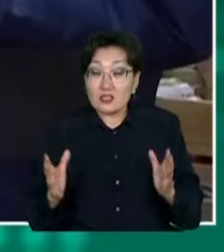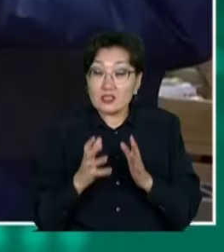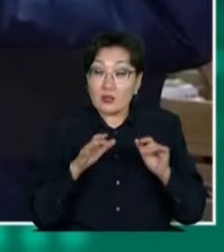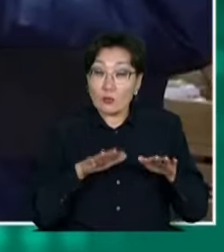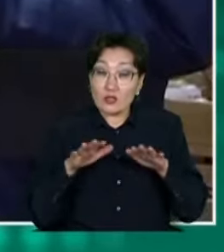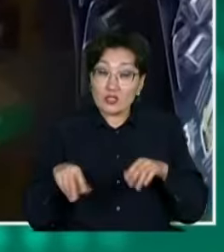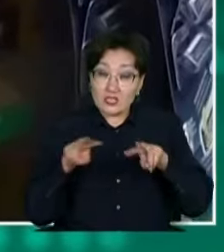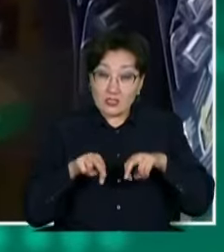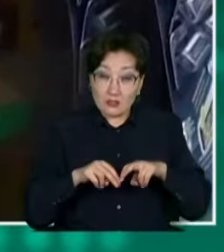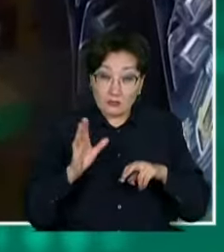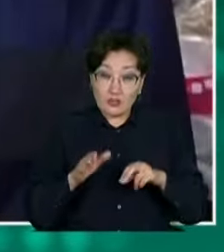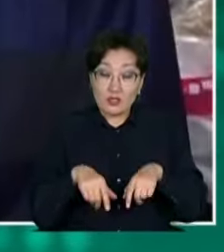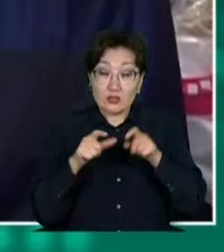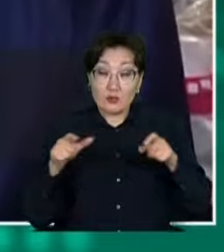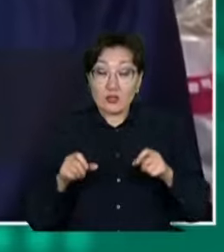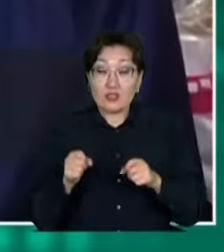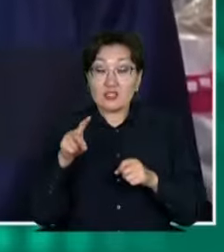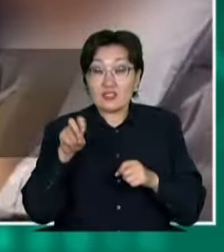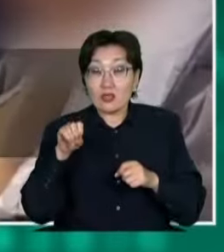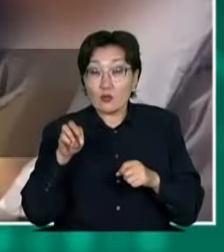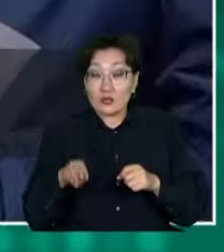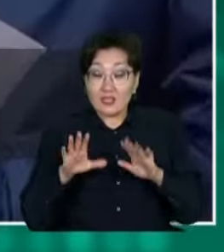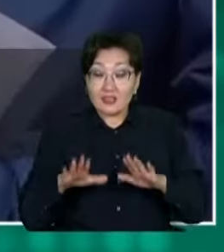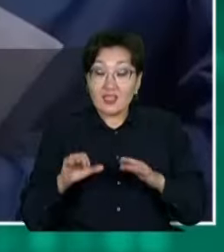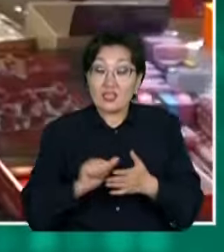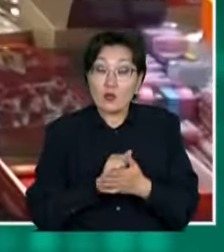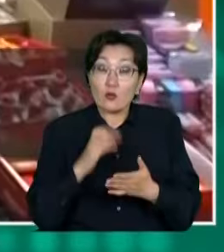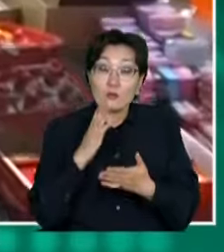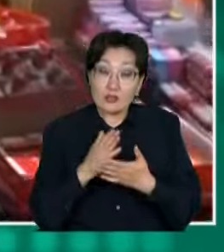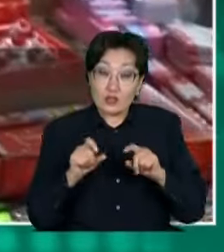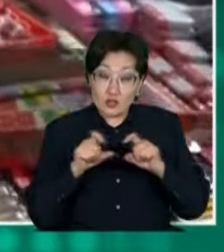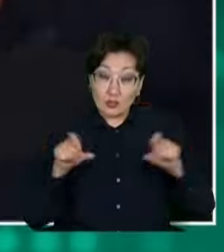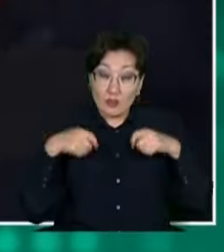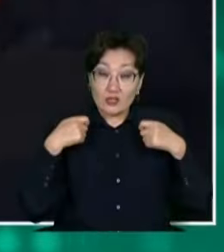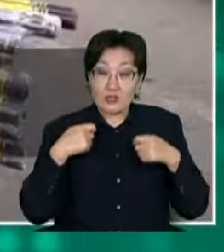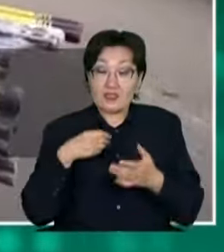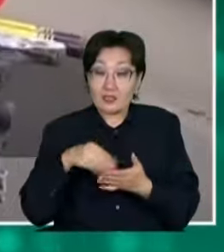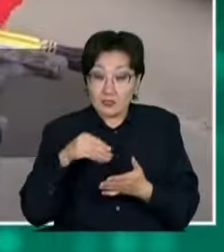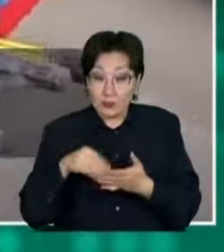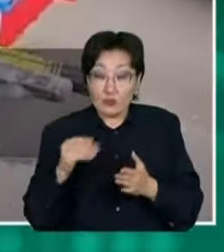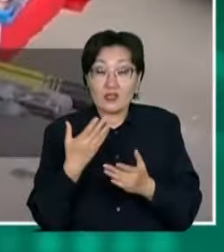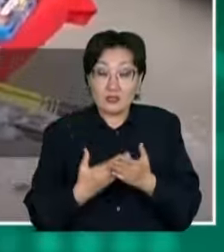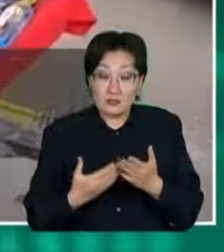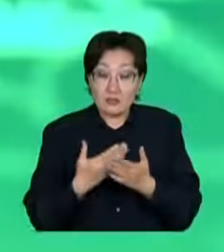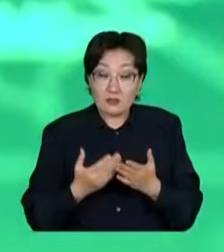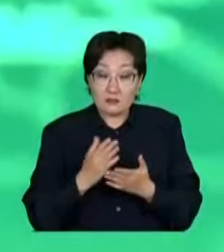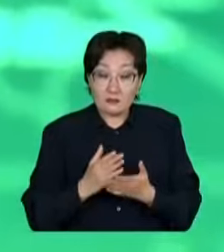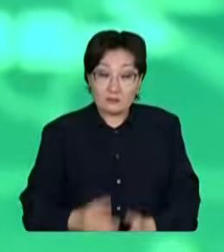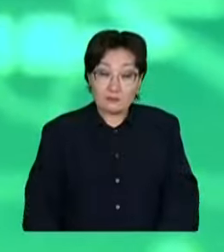орындары тексеріледі. Тұрғындарға отшашуларды тек лицензиясы бар дүкендерден сатып алуға кеңес беріледі.